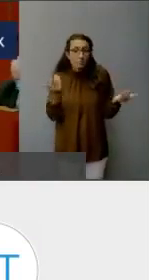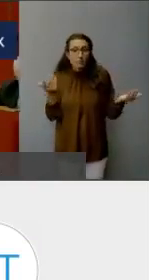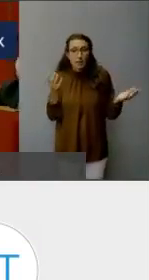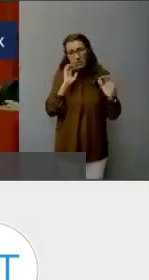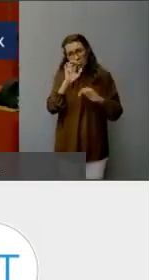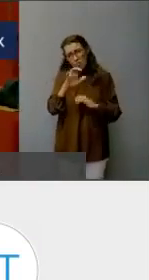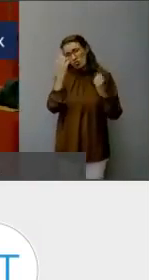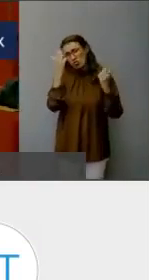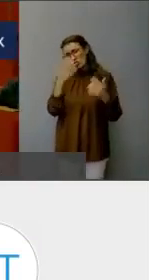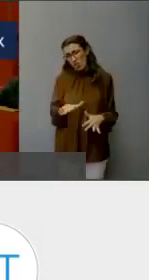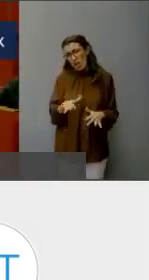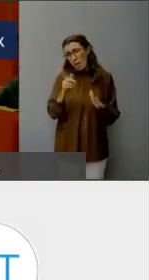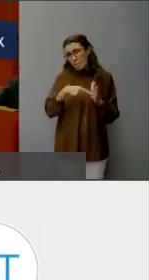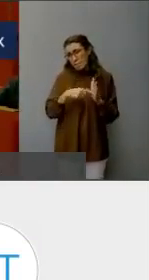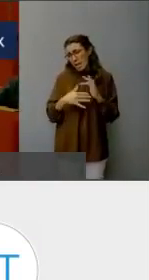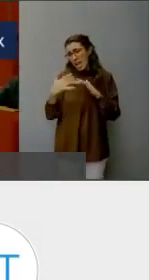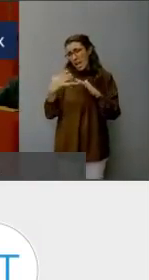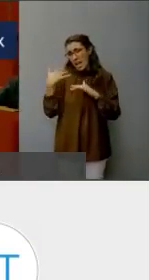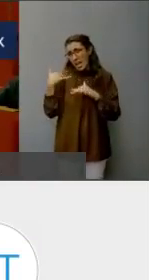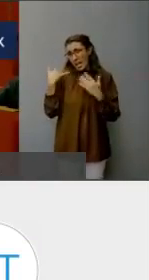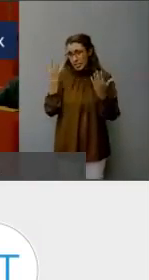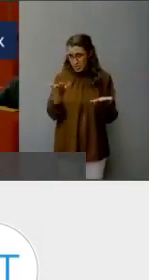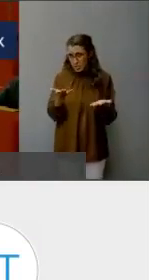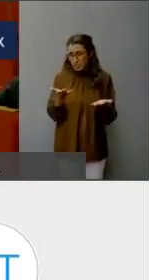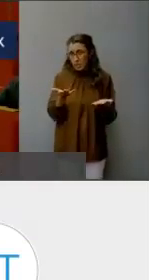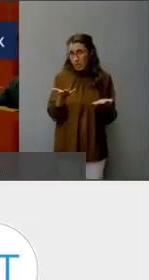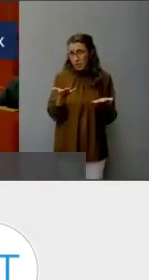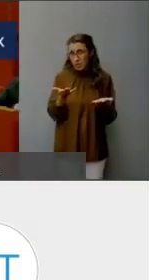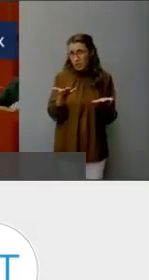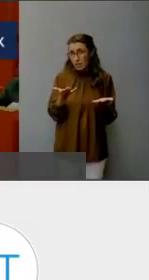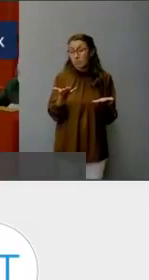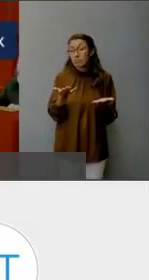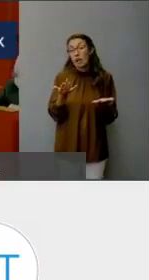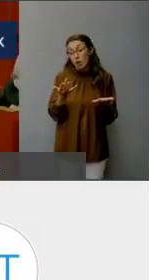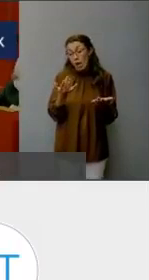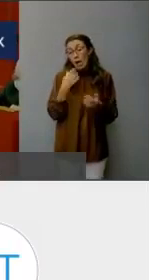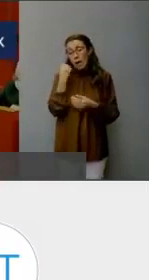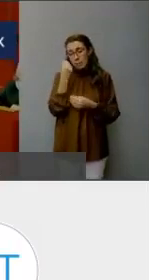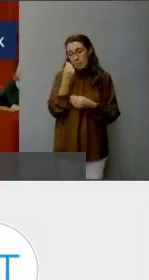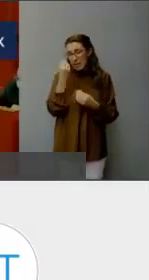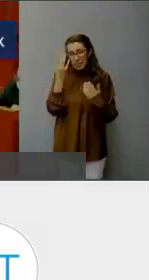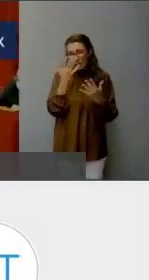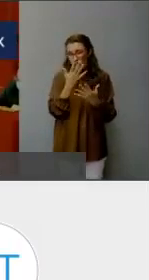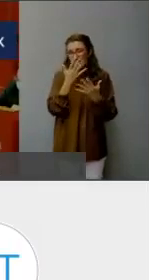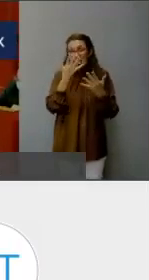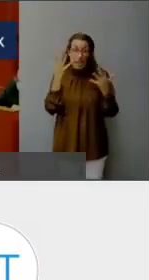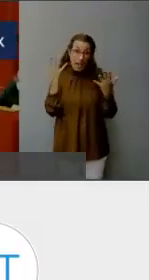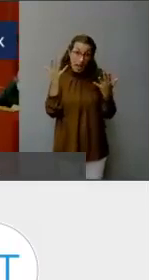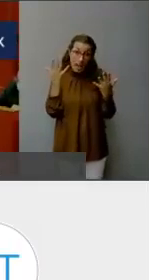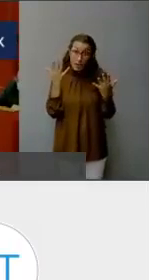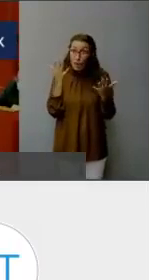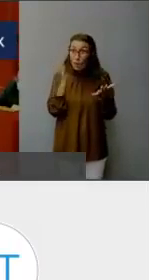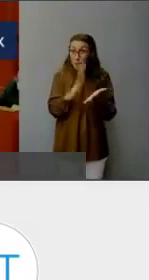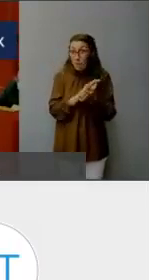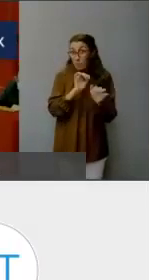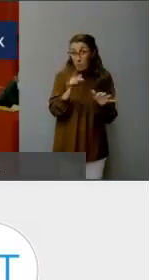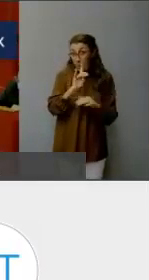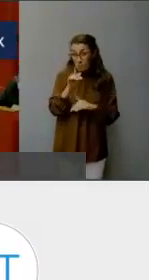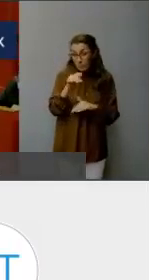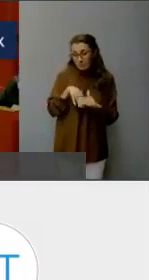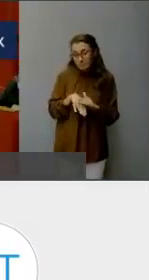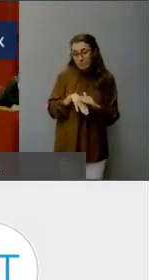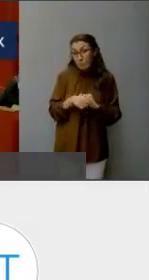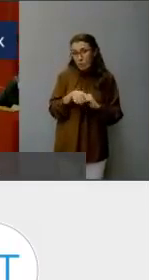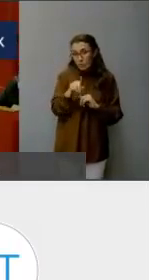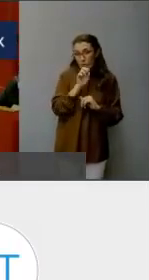nei mesi scorsi quindi è una chiara ritrosia pubblicare questi dati perché evidentemente non collimano